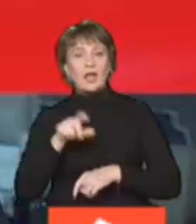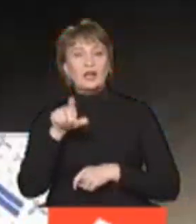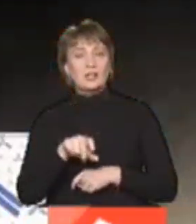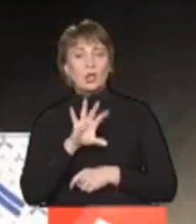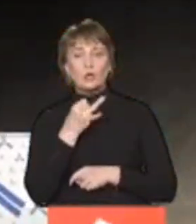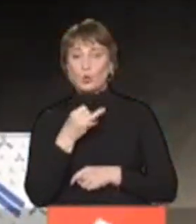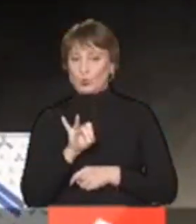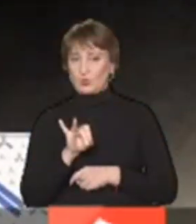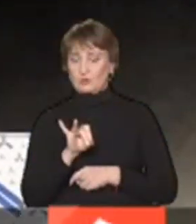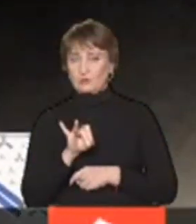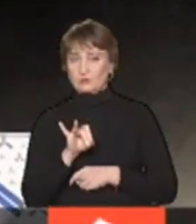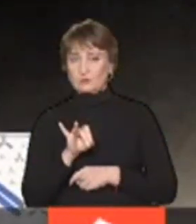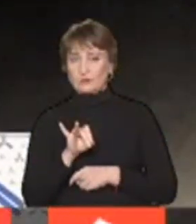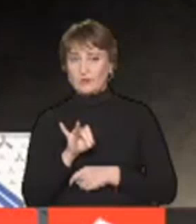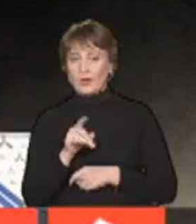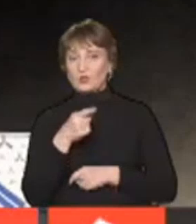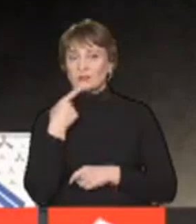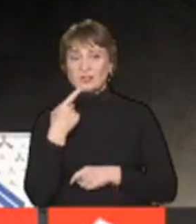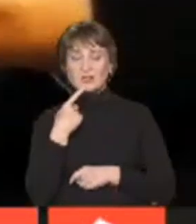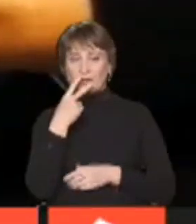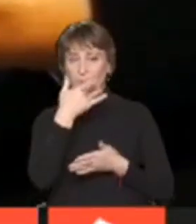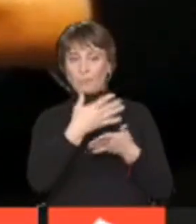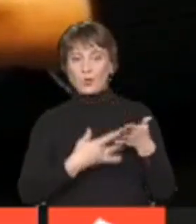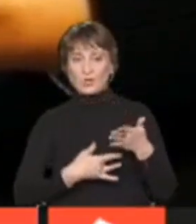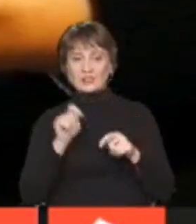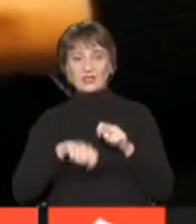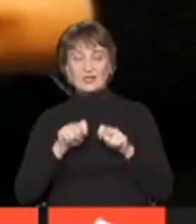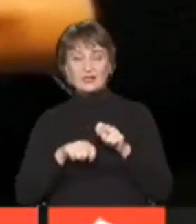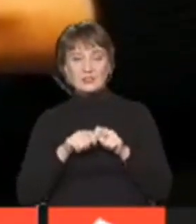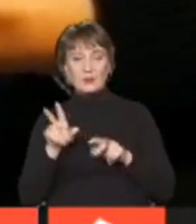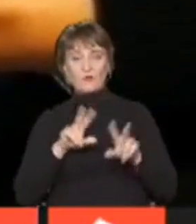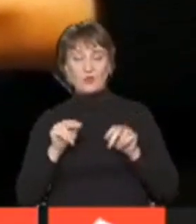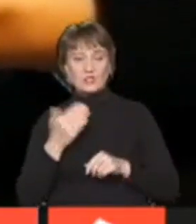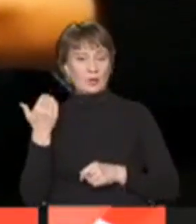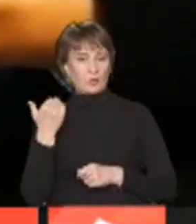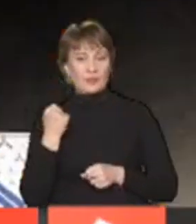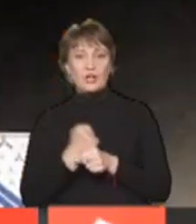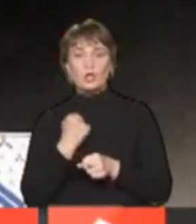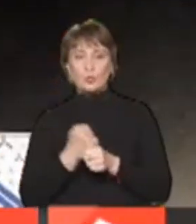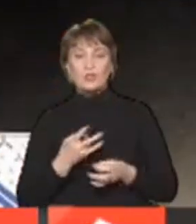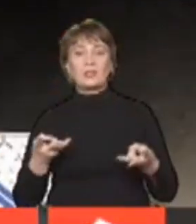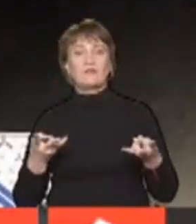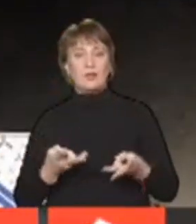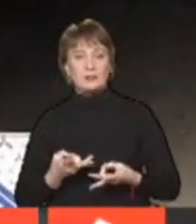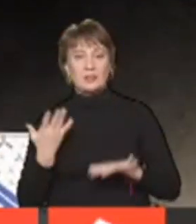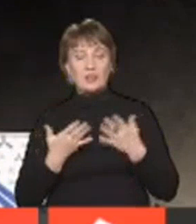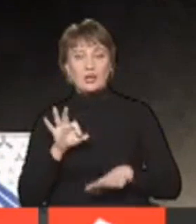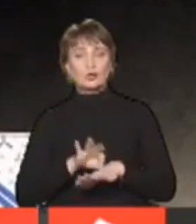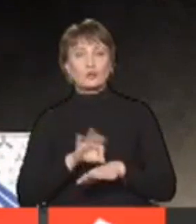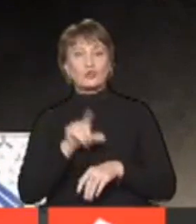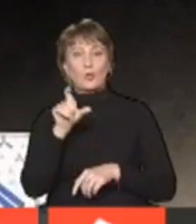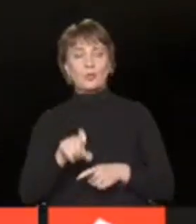Юрій Жигарев. Він зазначив, що показник експрес-тесту вважають попереднім, але робити його варто, якщо пацієнти